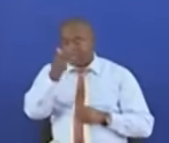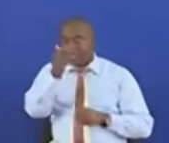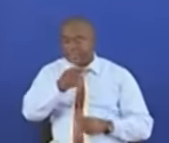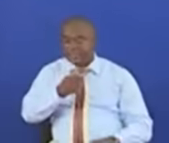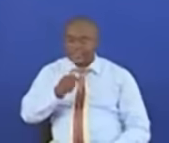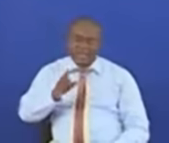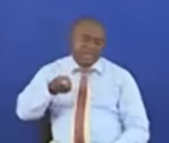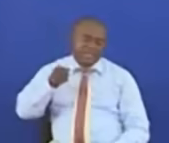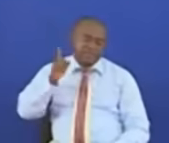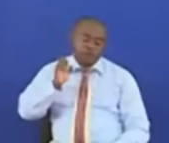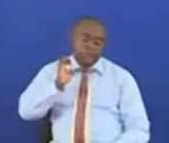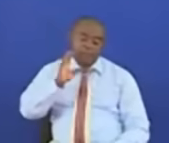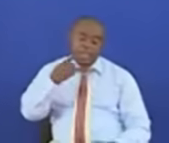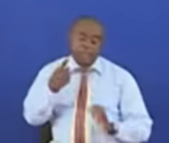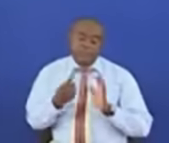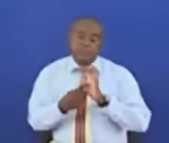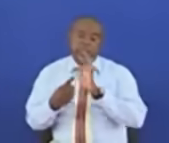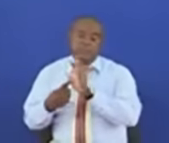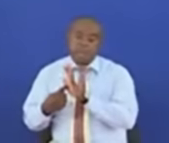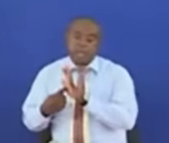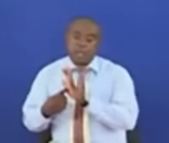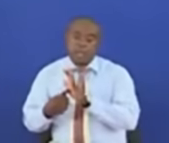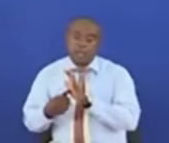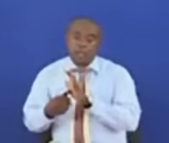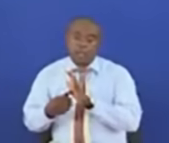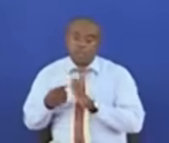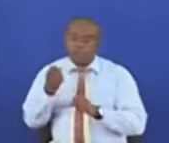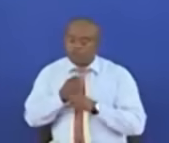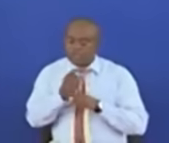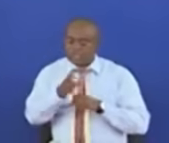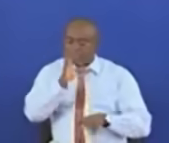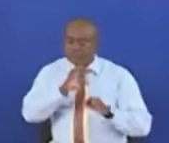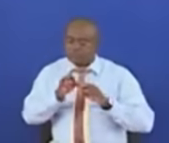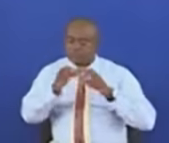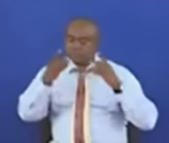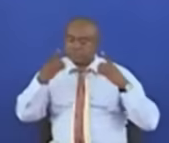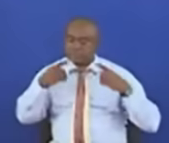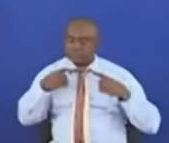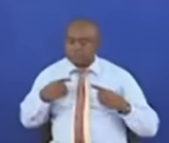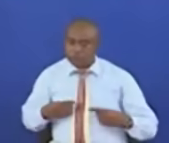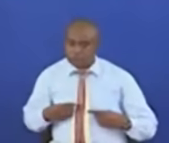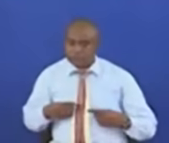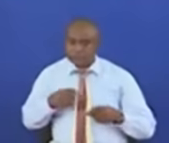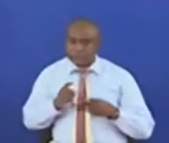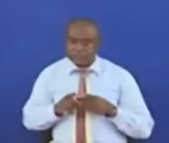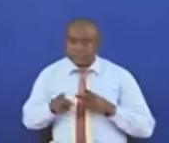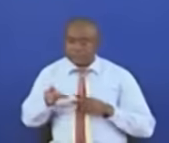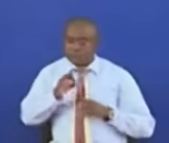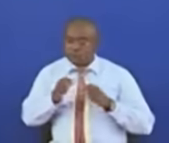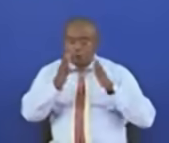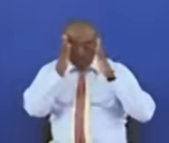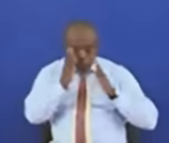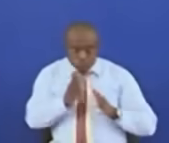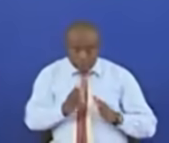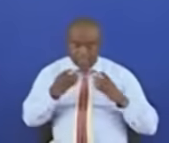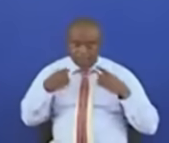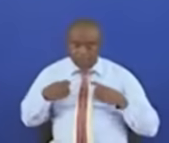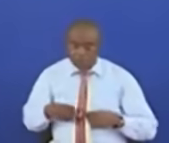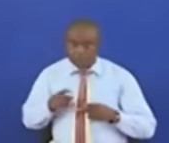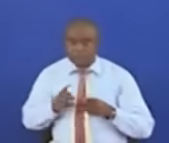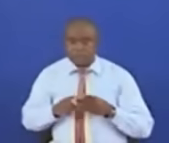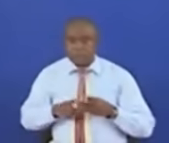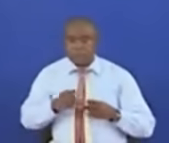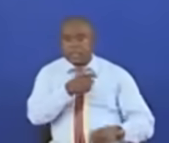miaka 66 ya kuendesha chaguzi za madiwani na baadaye chaguzi za wabunge, madiwani na